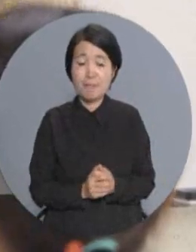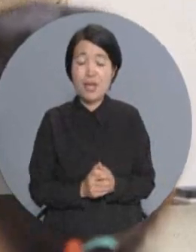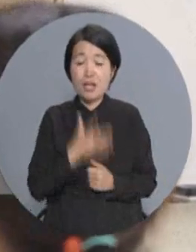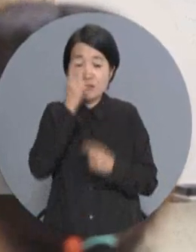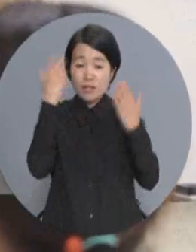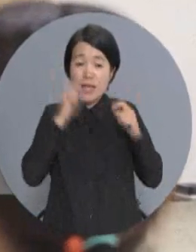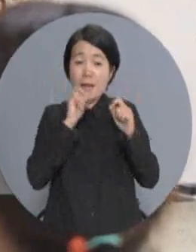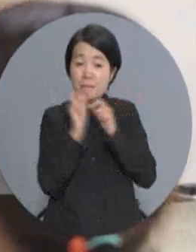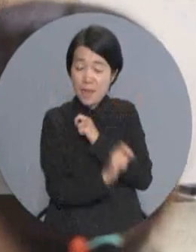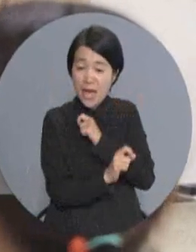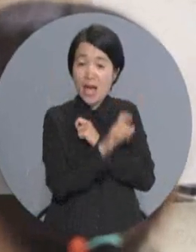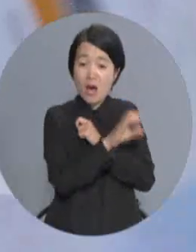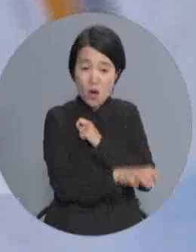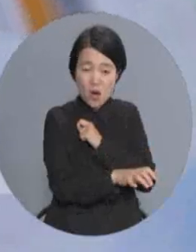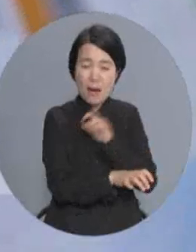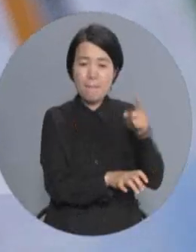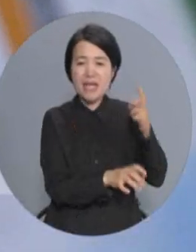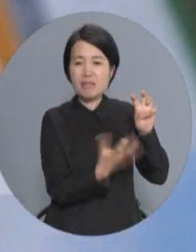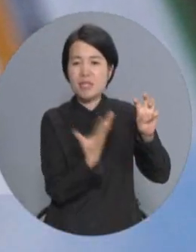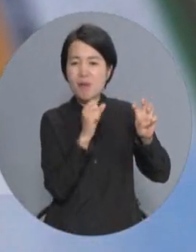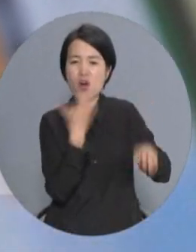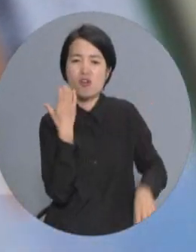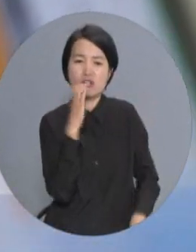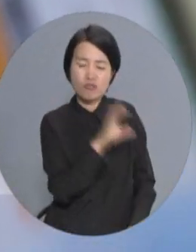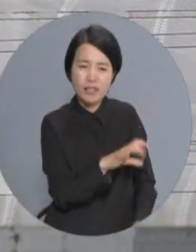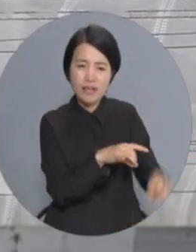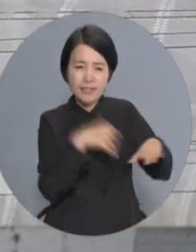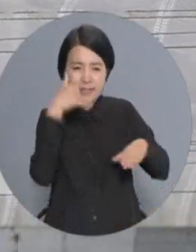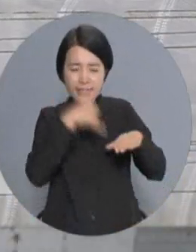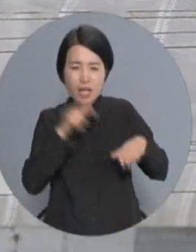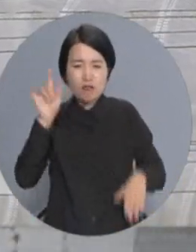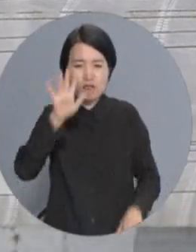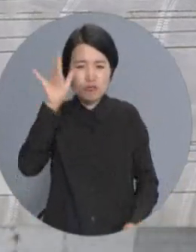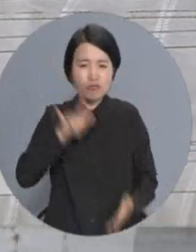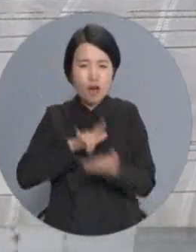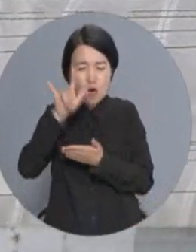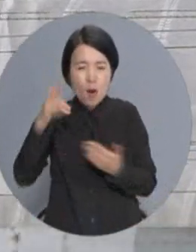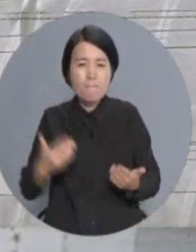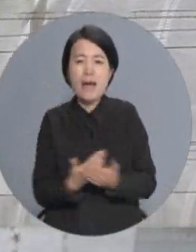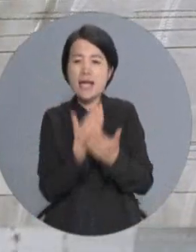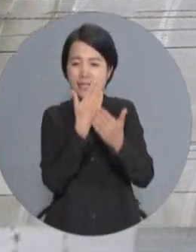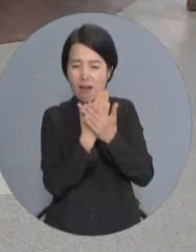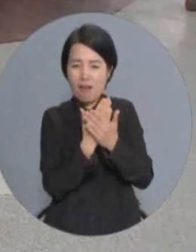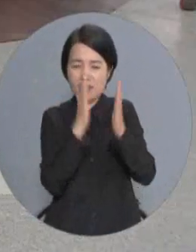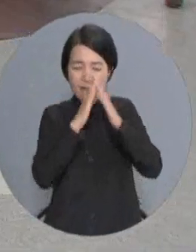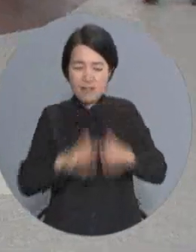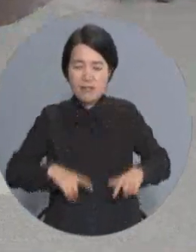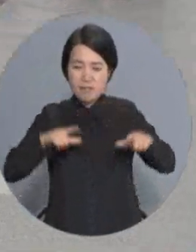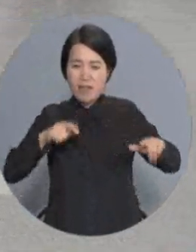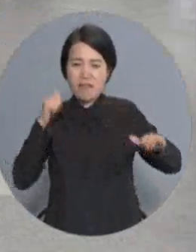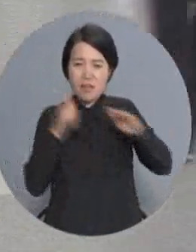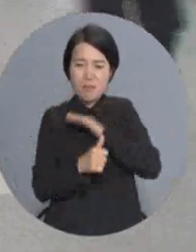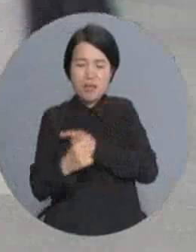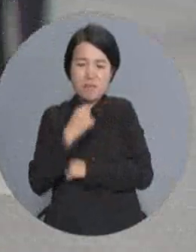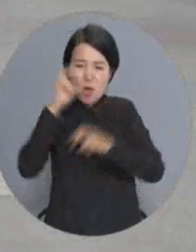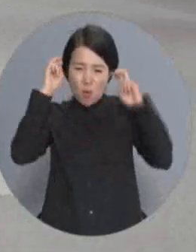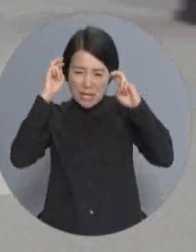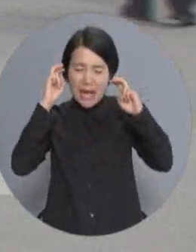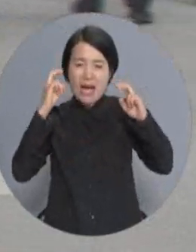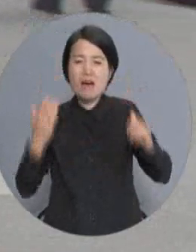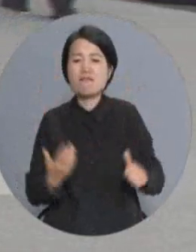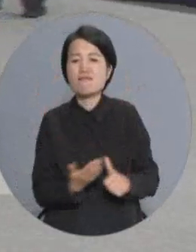캠퍼스에 130억 원을 투입해 스마트 농업과 우주 항공 발전을 이끄는 전남 대표 강소기업을